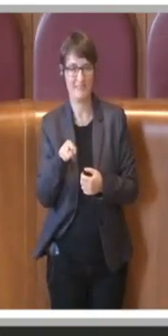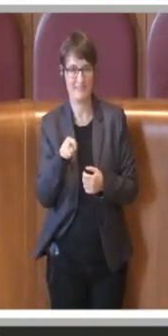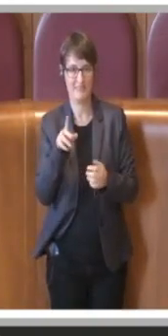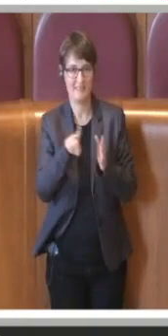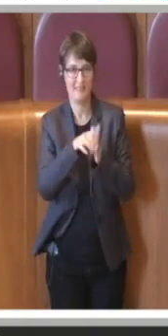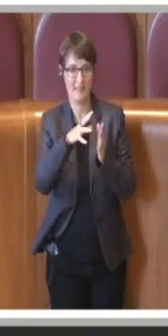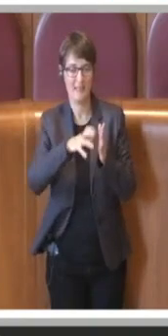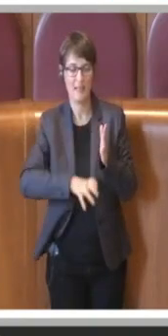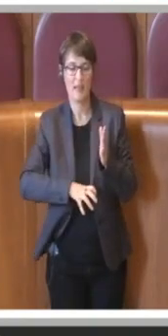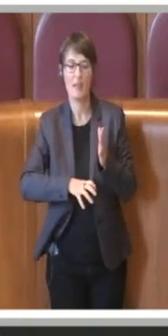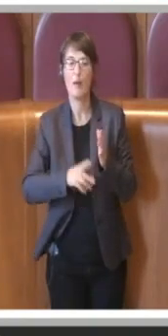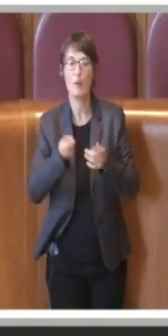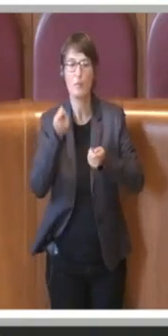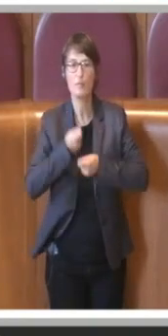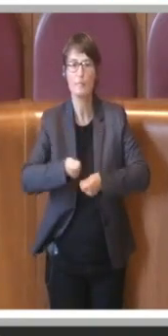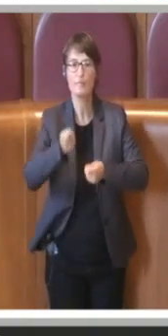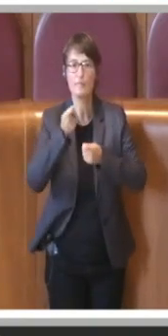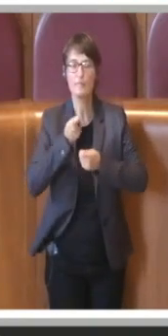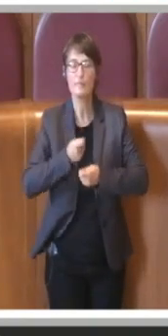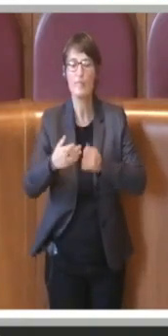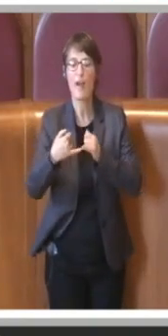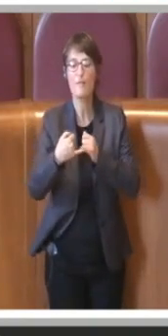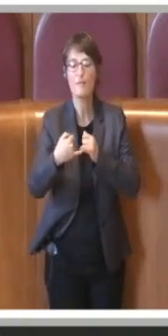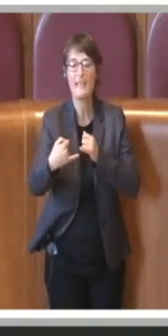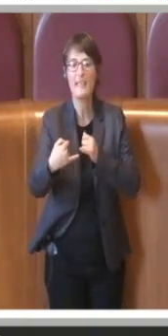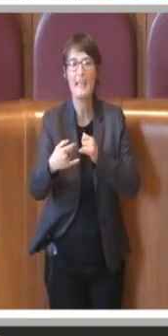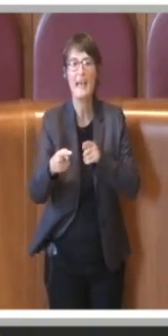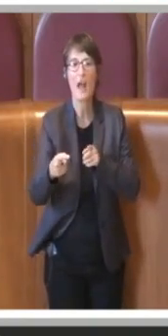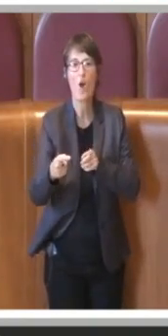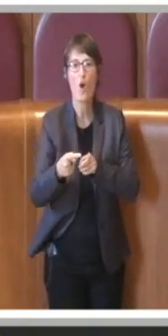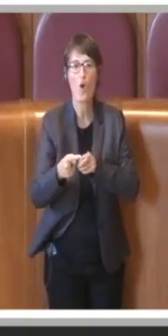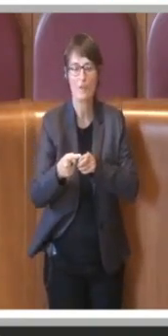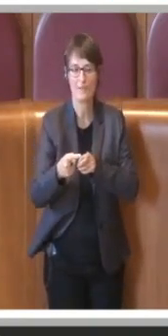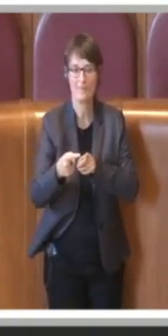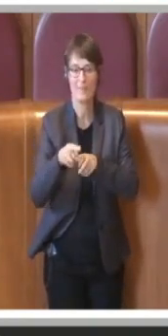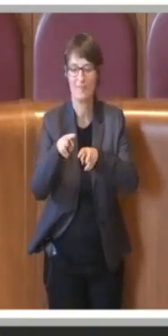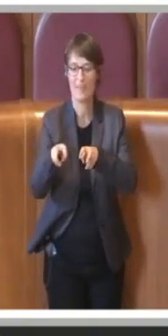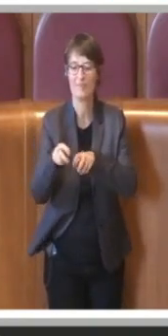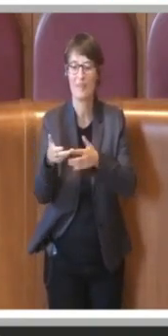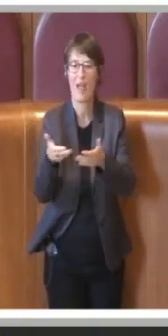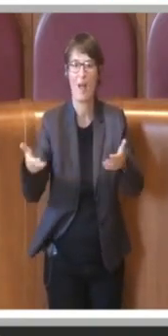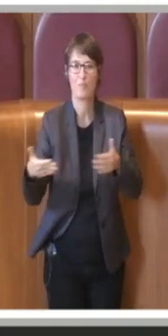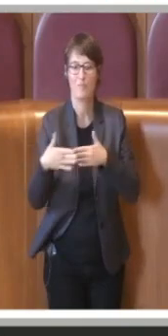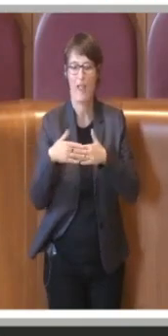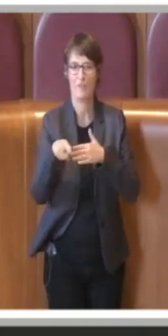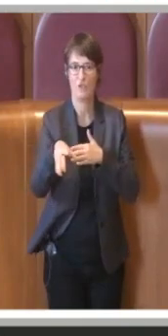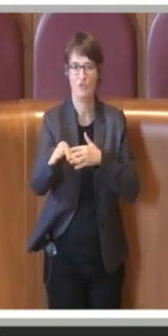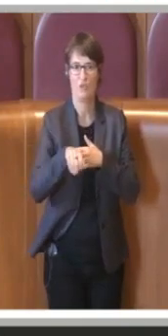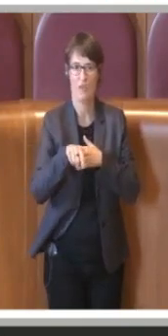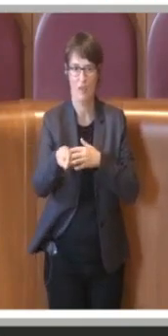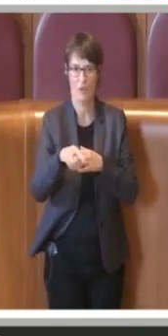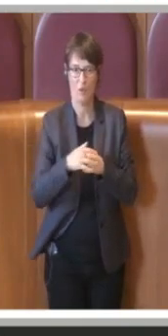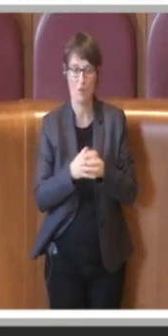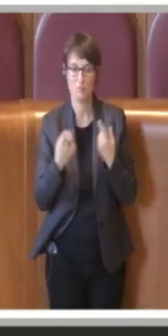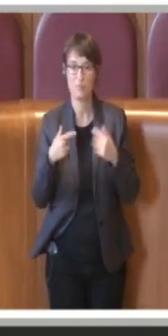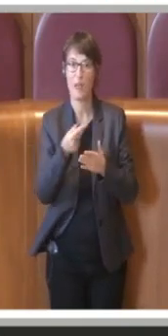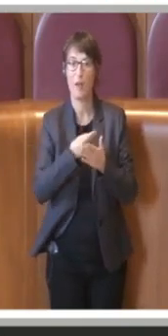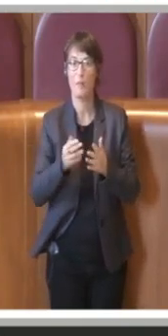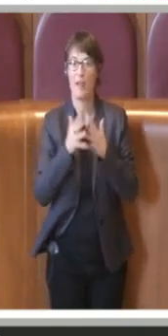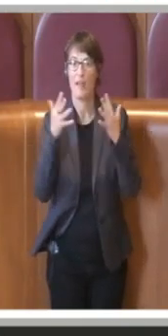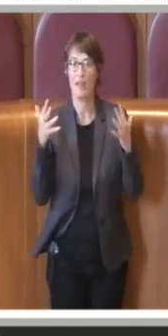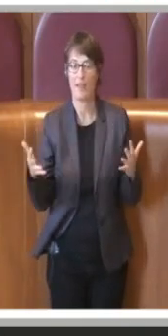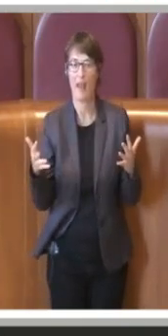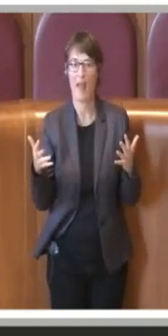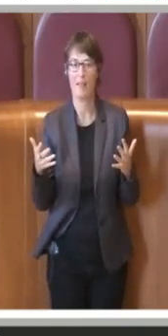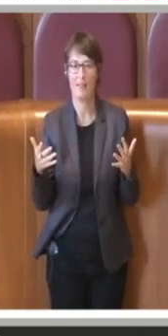della filiera corta. Lì si parla anche di orti urbani e di altre iniziative, però all'interno di questo grande progetto, che vede appunto